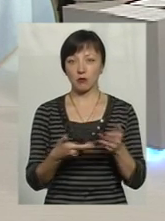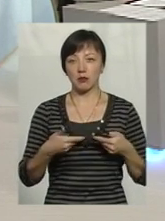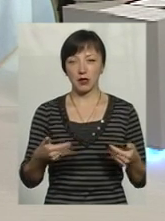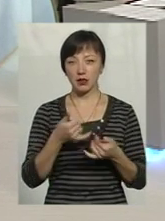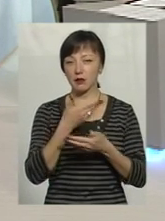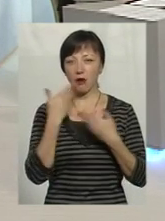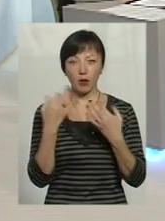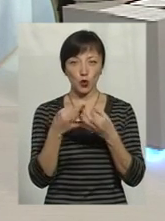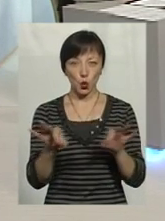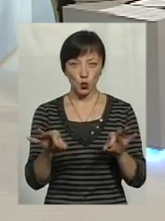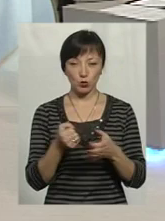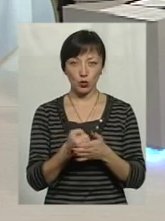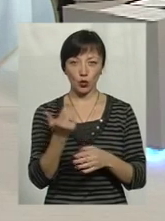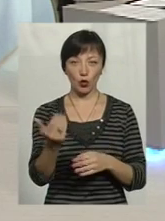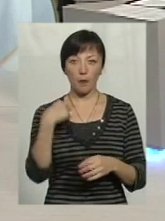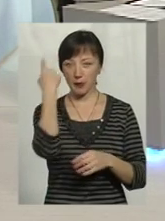жаль, не маємо доступу так до його